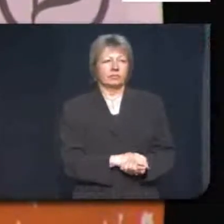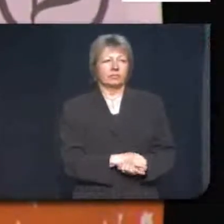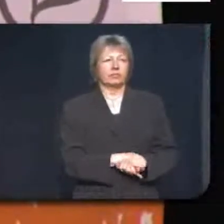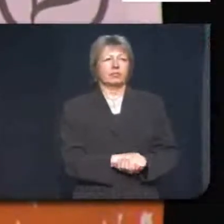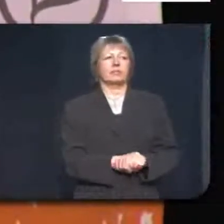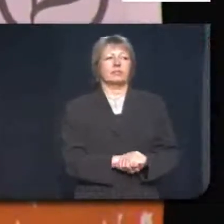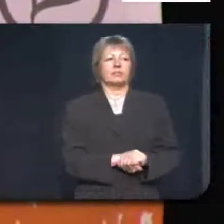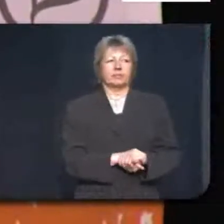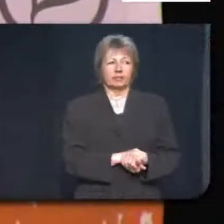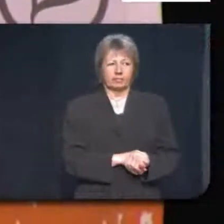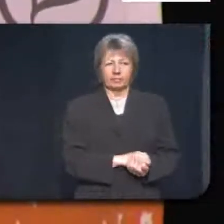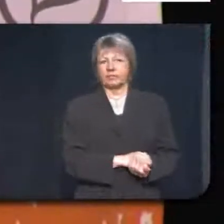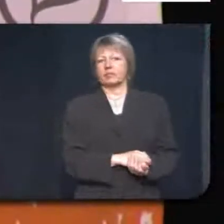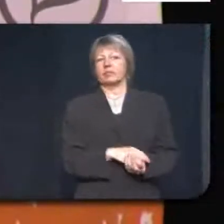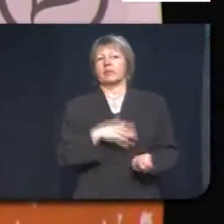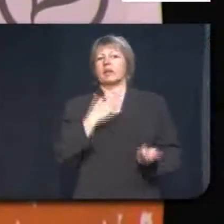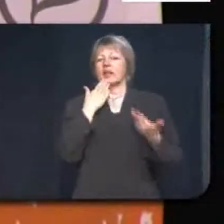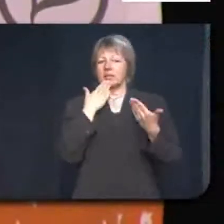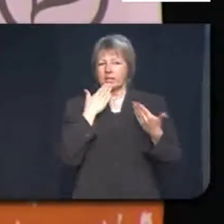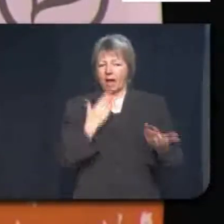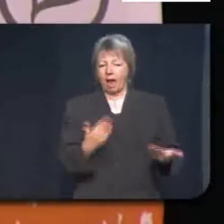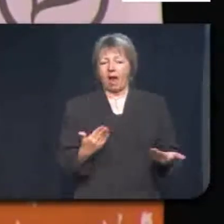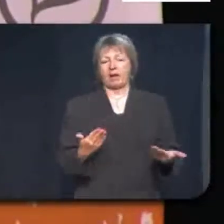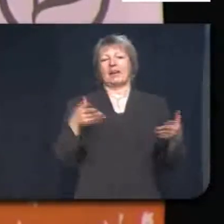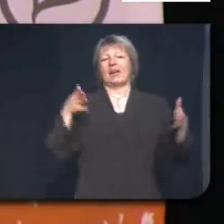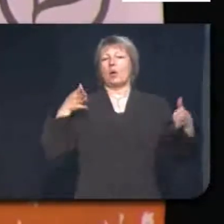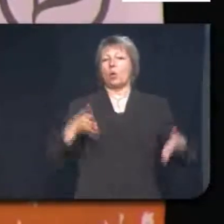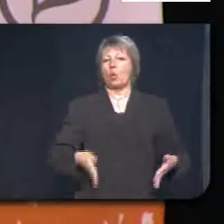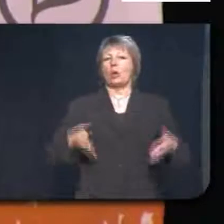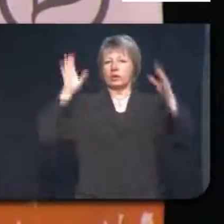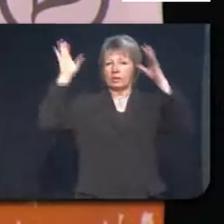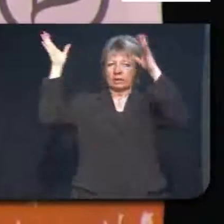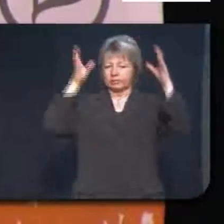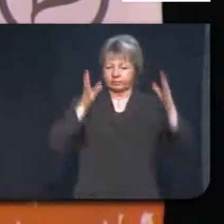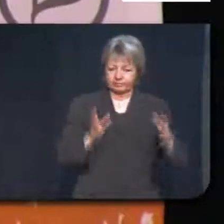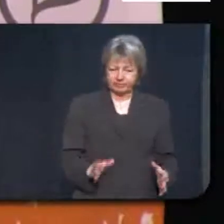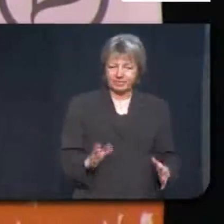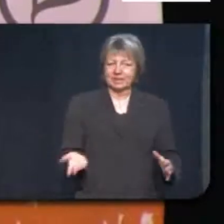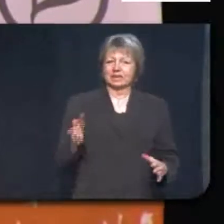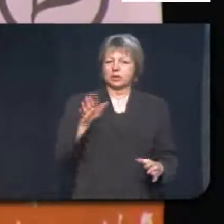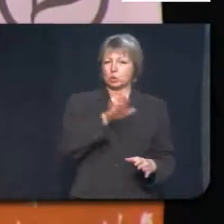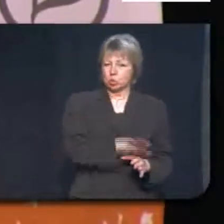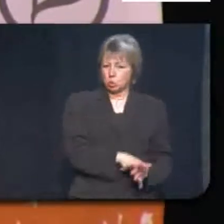vielen Dank nimmt die Ohren runter verschließt sie